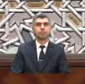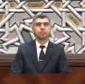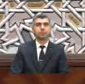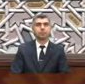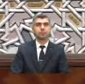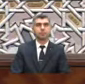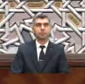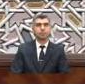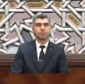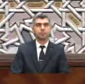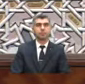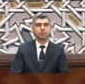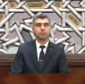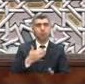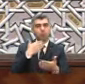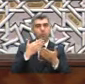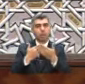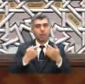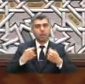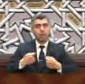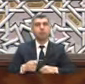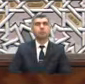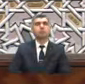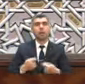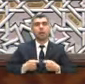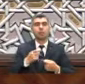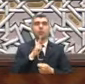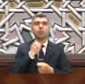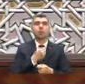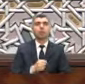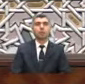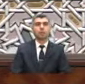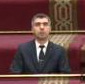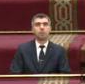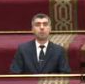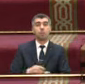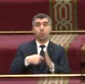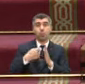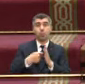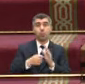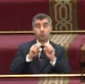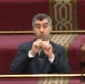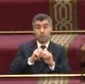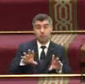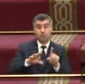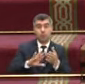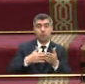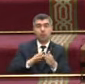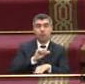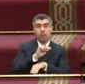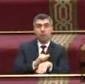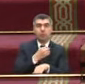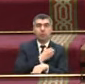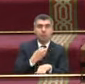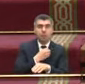تفضلي تفضلي. شكرا سيد الرئيس. سيد رئيس الحكومة، يحظى مشروع تعميم الحماية الاجتماعية بترحيب كبير وإجماع